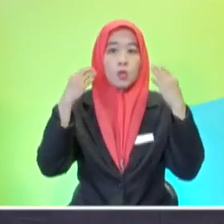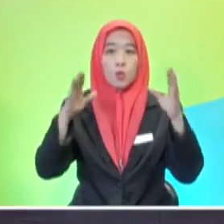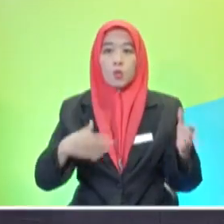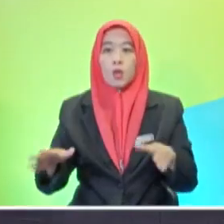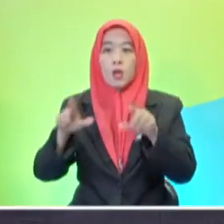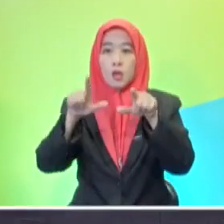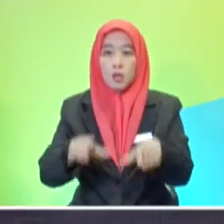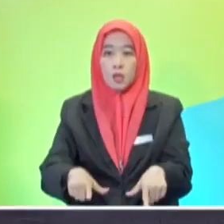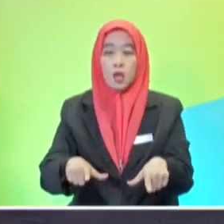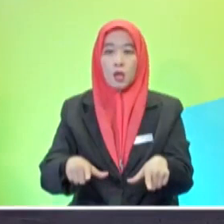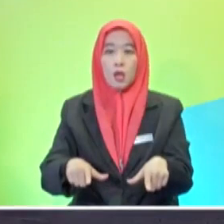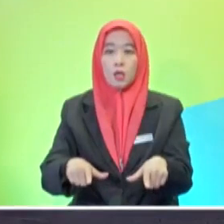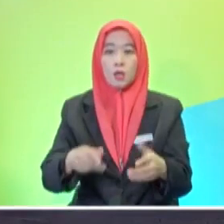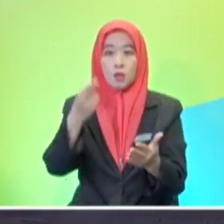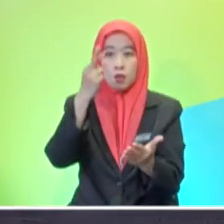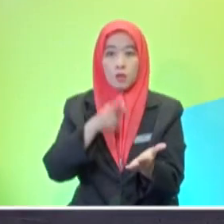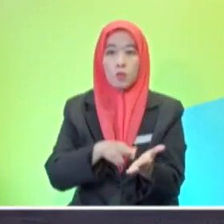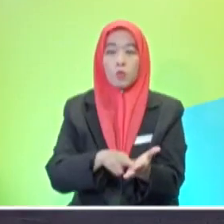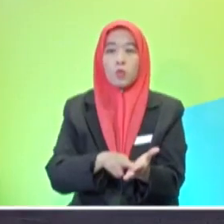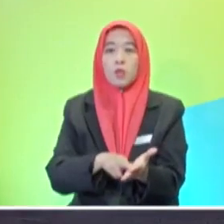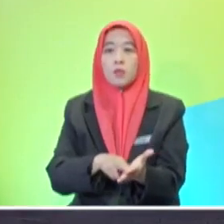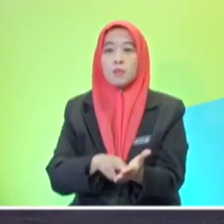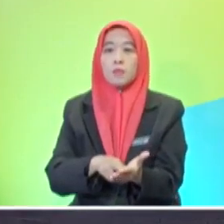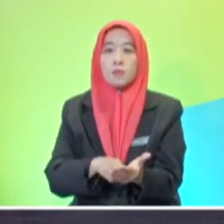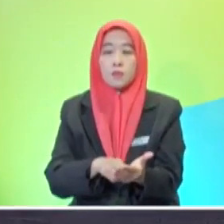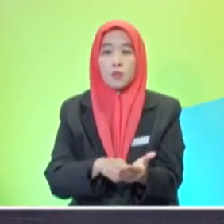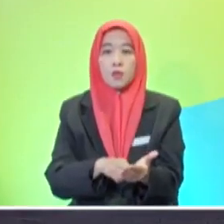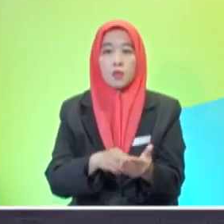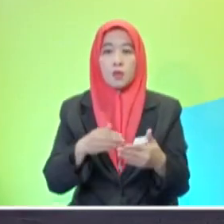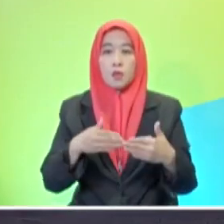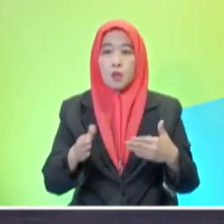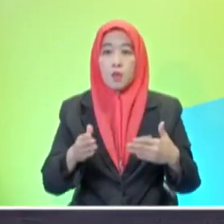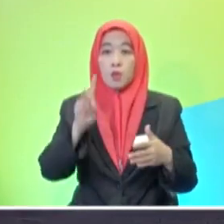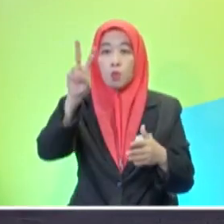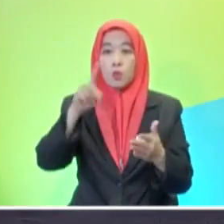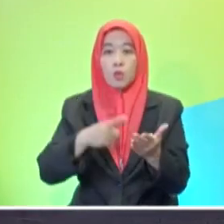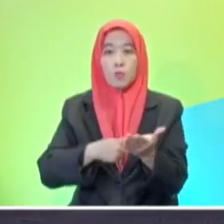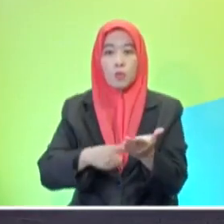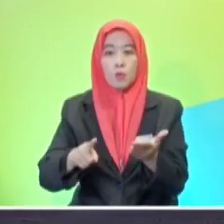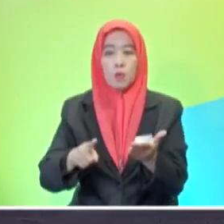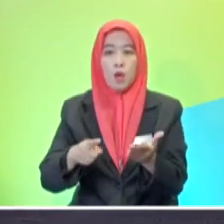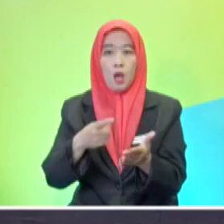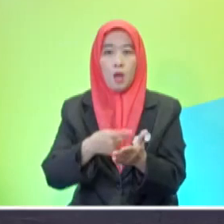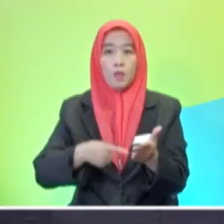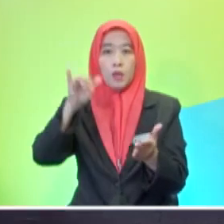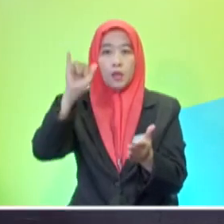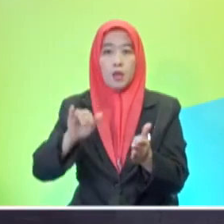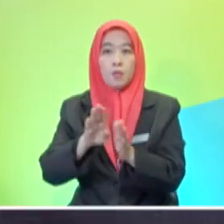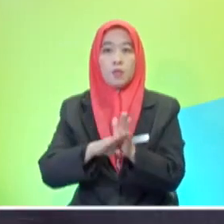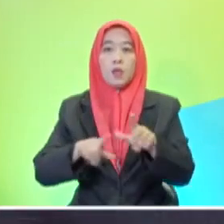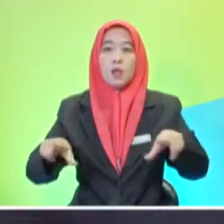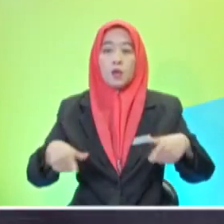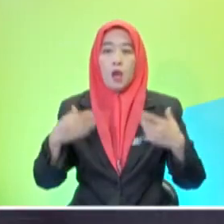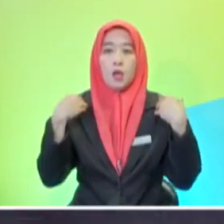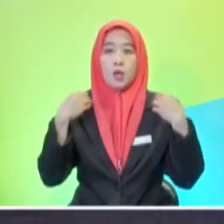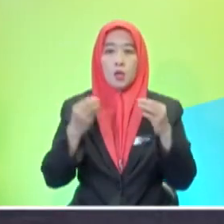letakkan keputusannya selepas 2 minggu. Apa yang berlaku pada tumbuhan ini? Ada tumbuhan A, ada tumbuhan B,